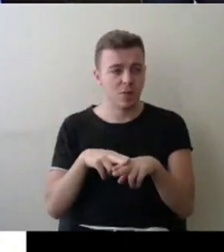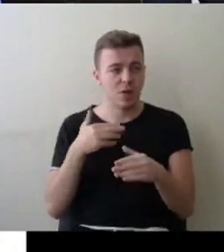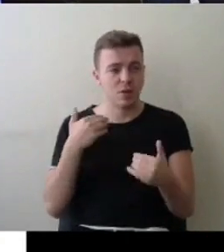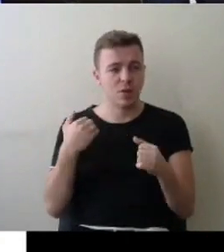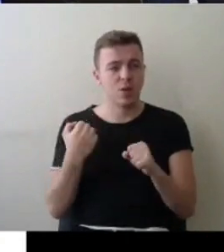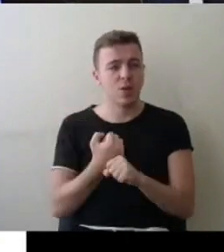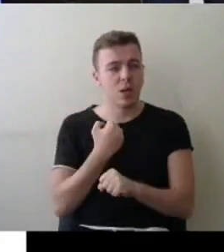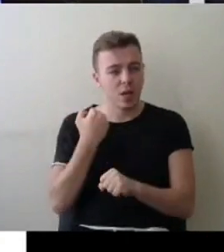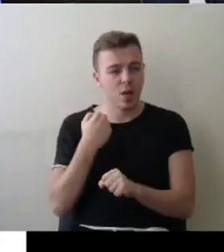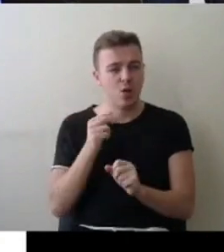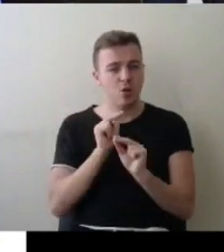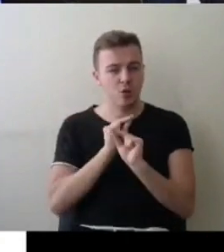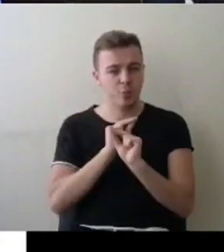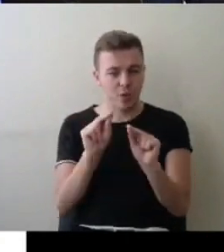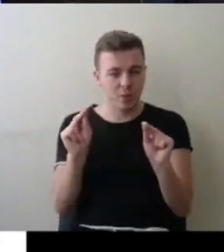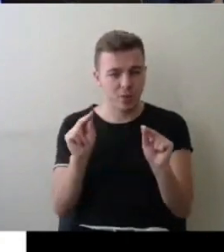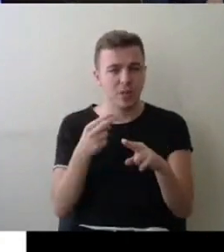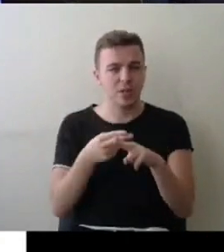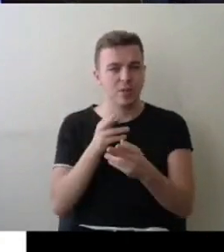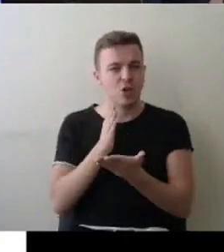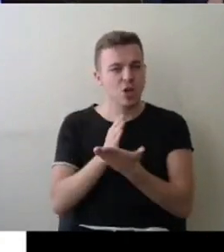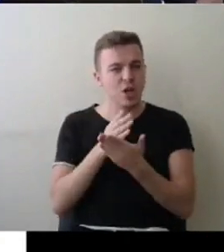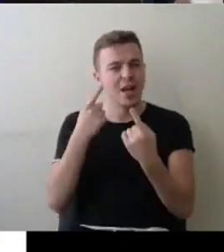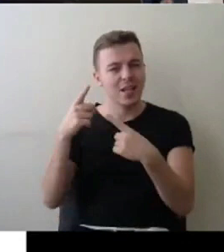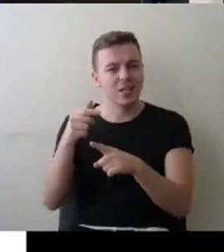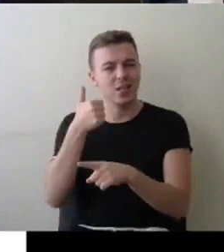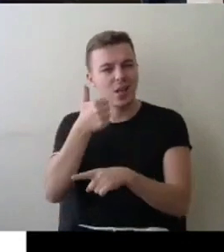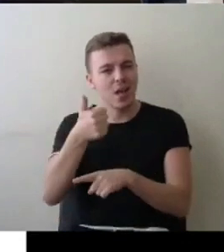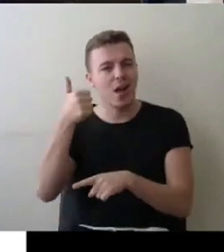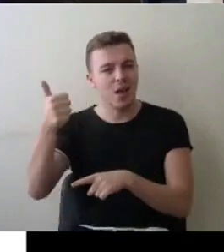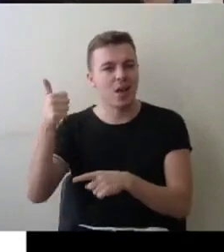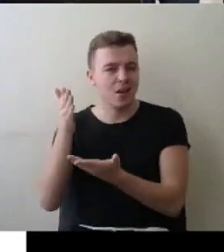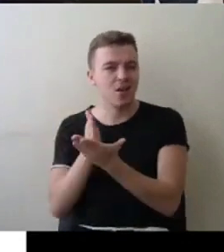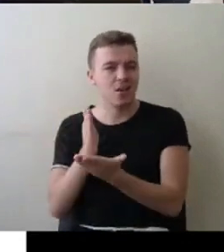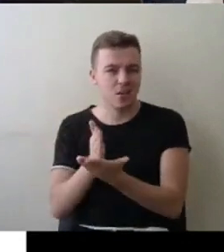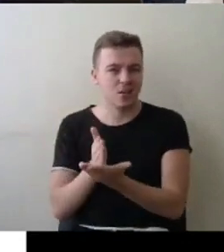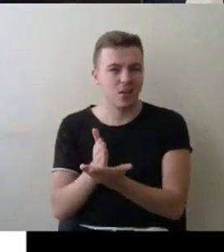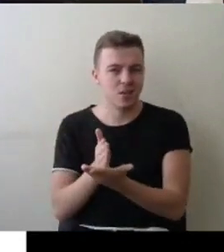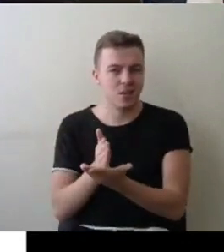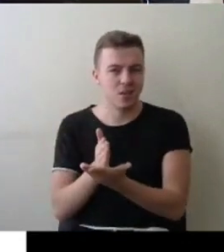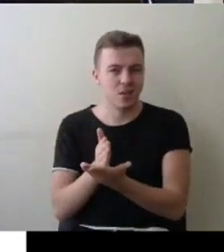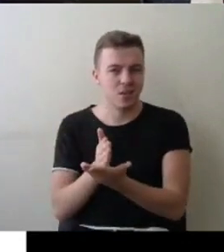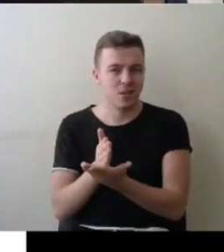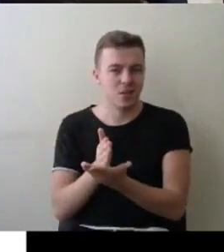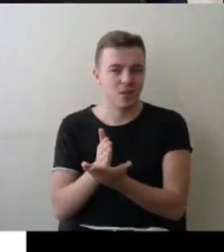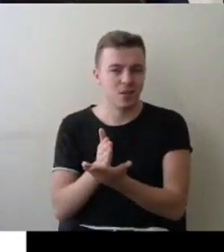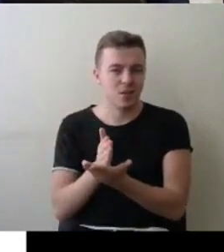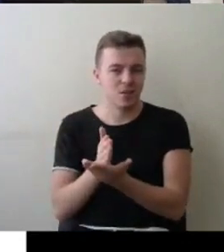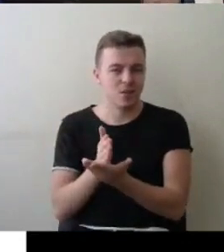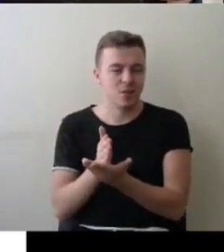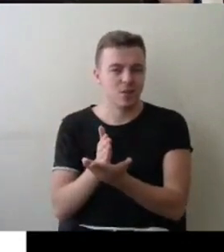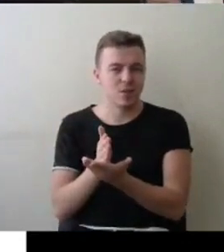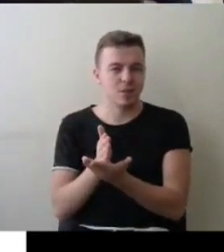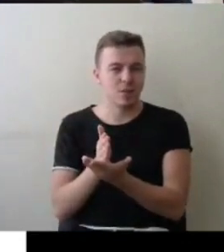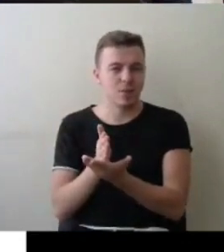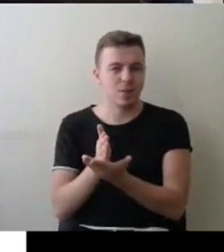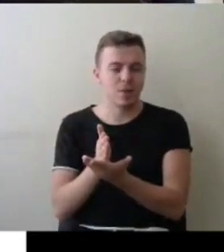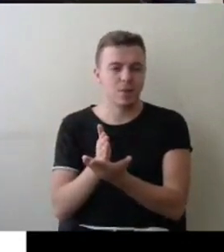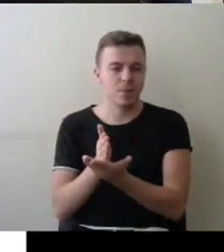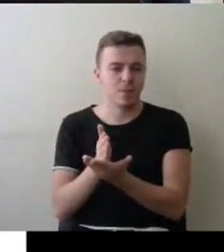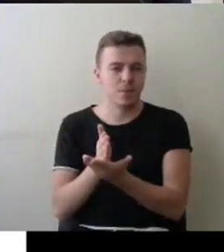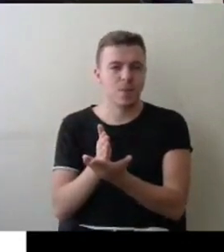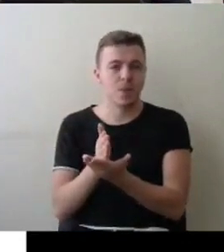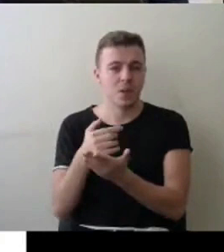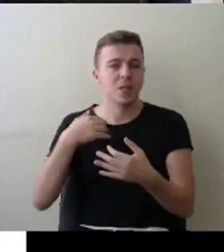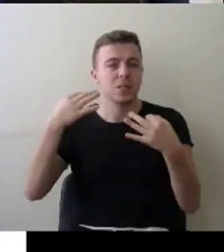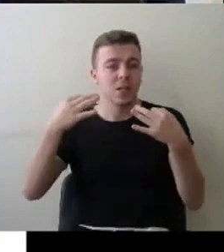priminti, kad yra ir kiti gėriai, sakykime, ta sakykime, demokratija ir teisinė valstybė,